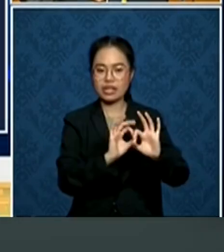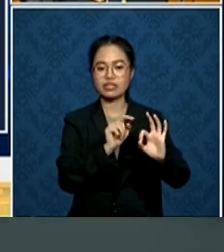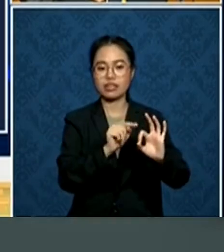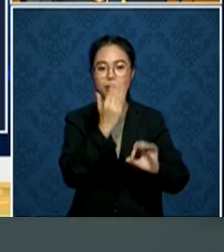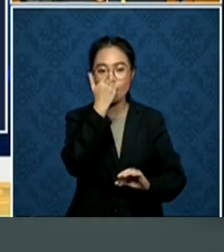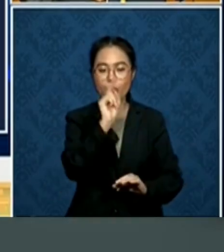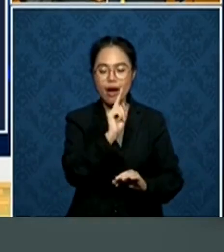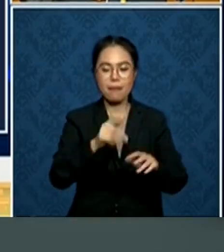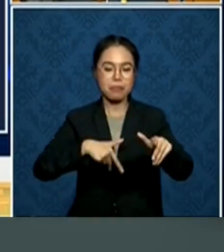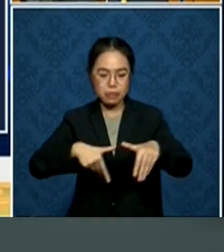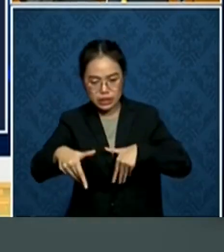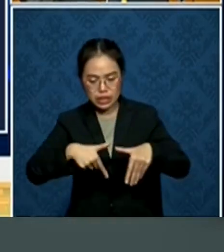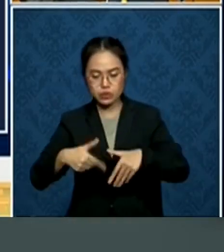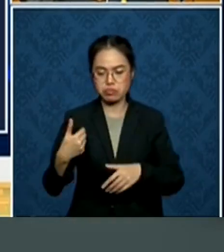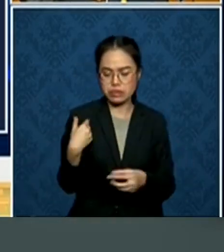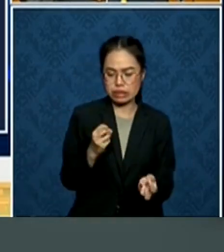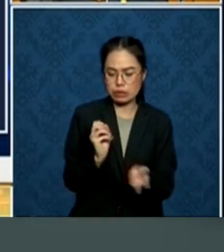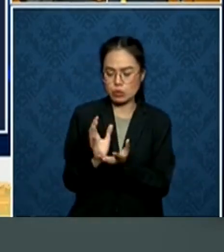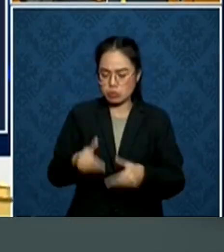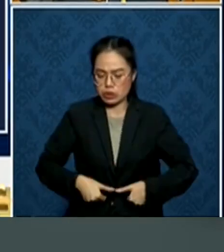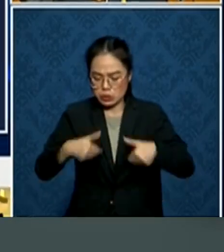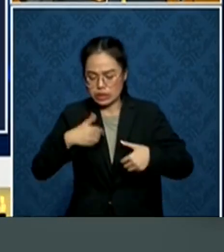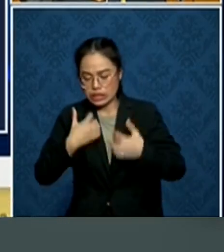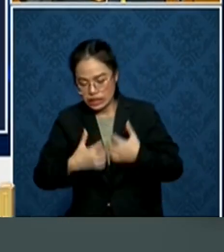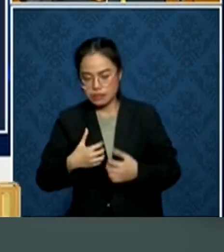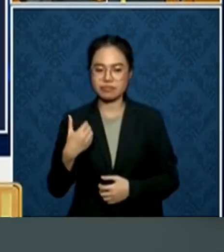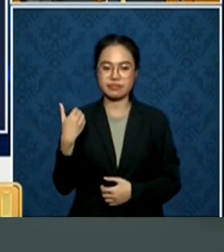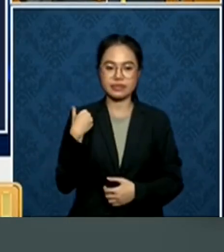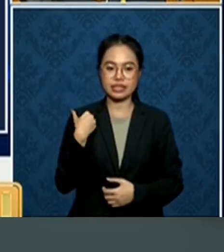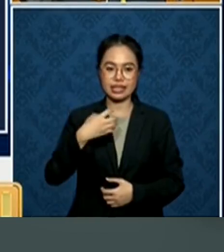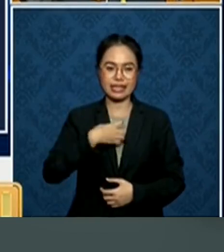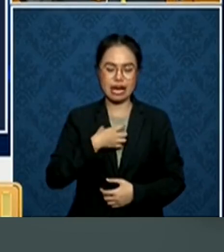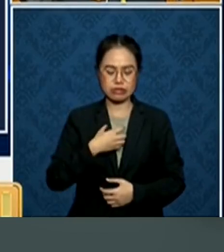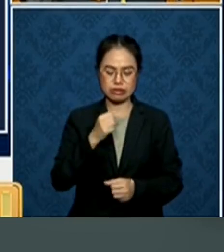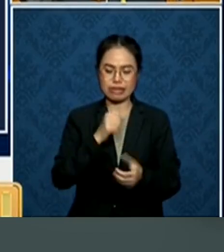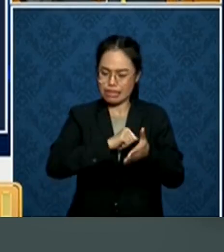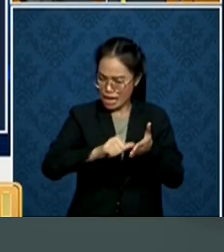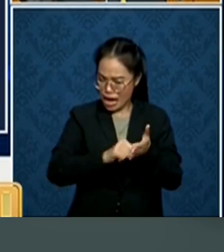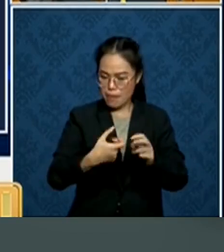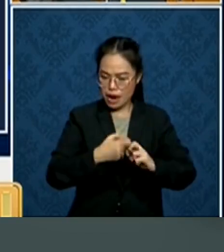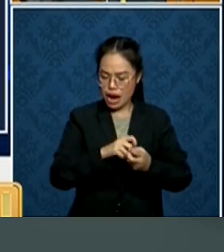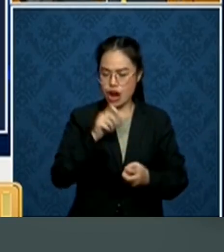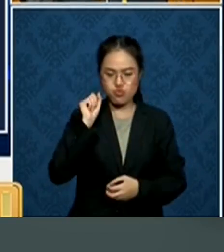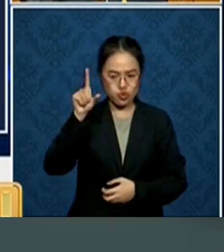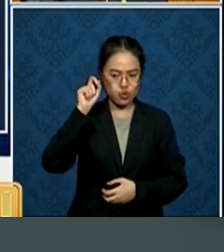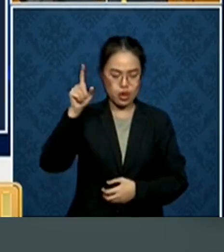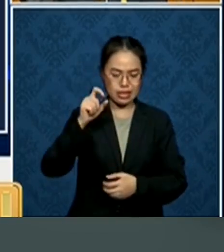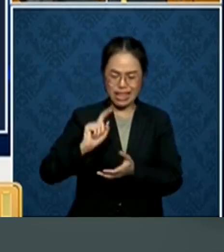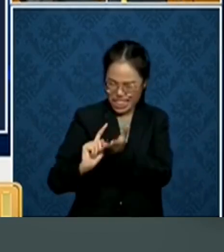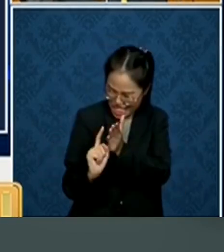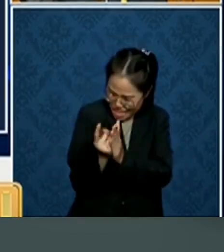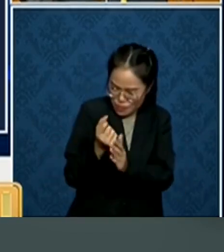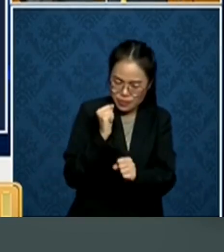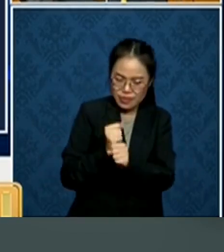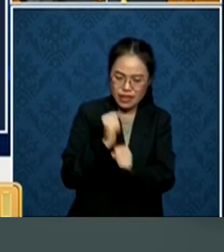เนื่องมาจากประชาชนจำนวนมากได้รับผลกระทบโดยตรงจึงเป็นความจำเป็นเร่งด่วนของรัฐบาลที่จะต้องพลิกฟื้นเศรษฐกิจใน